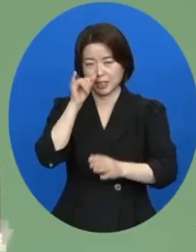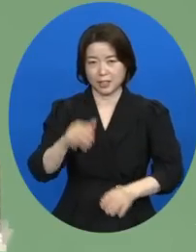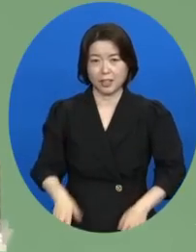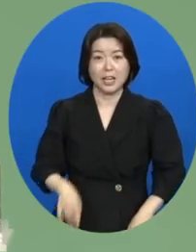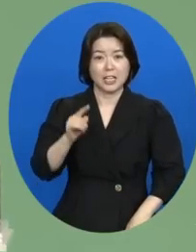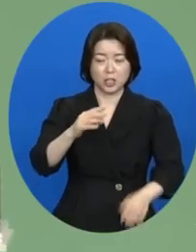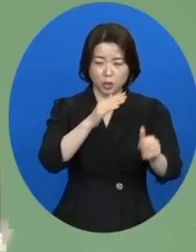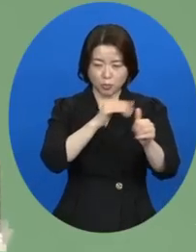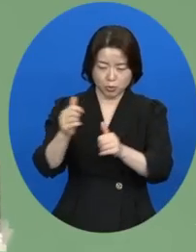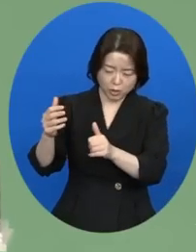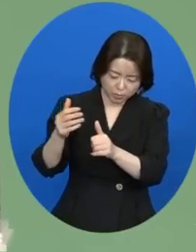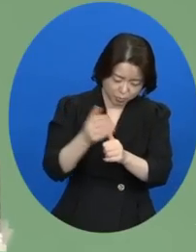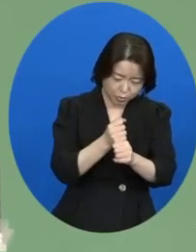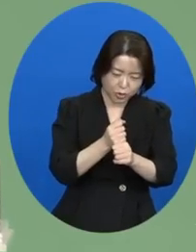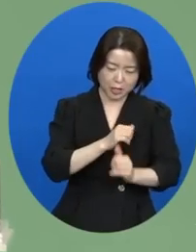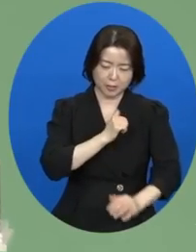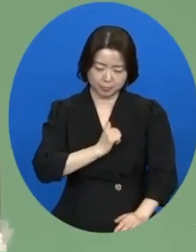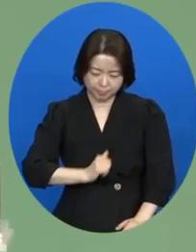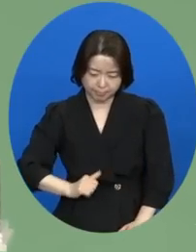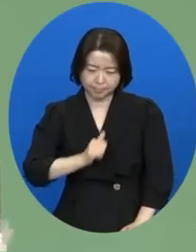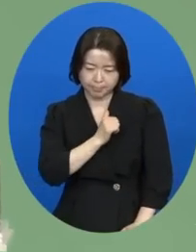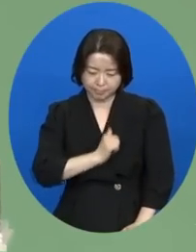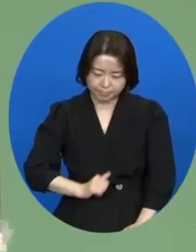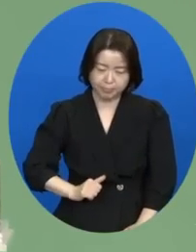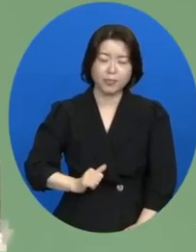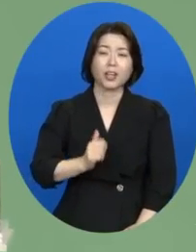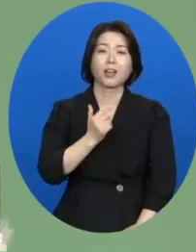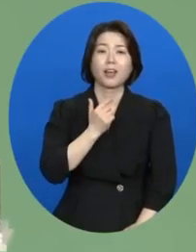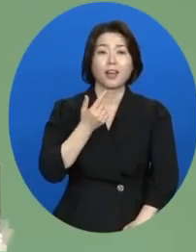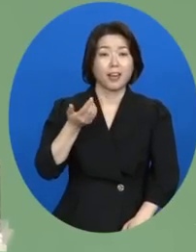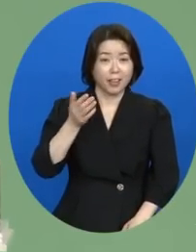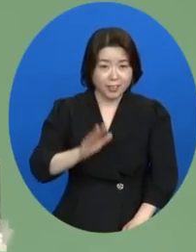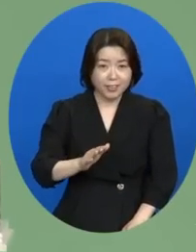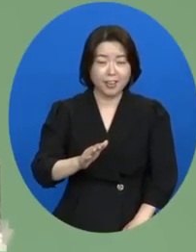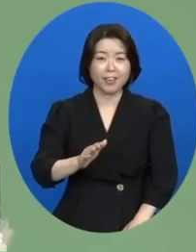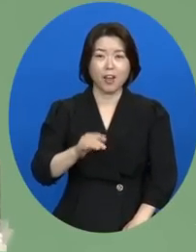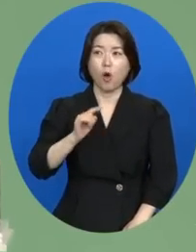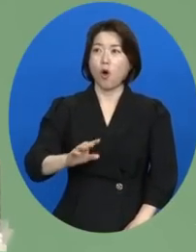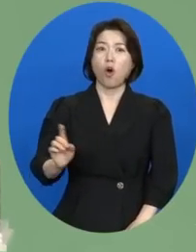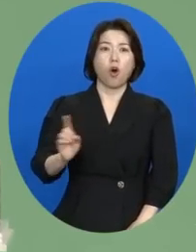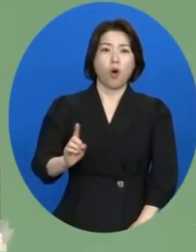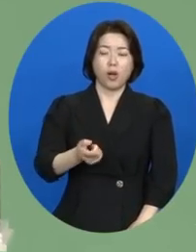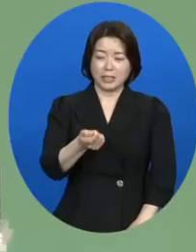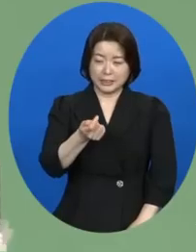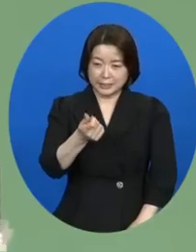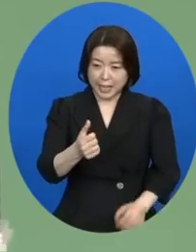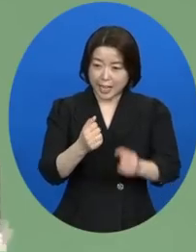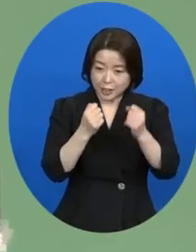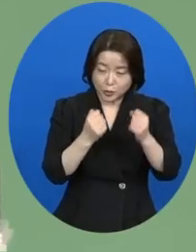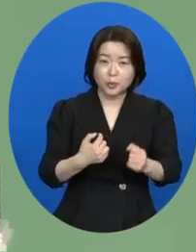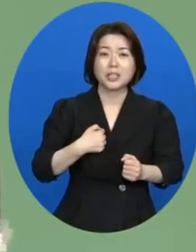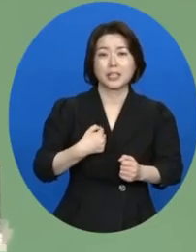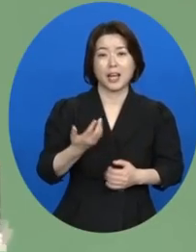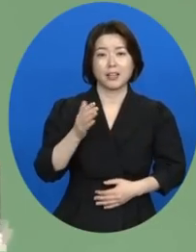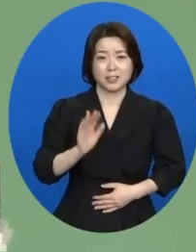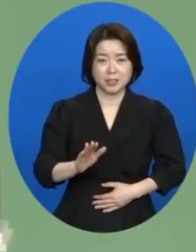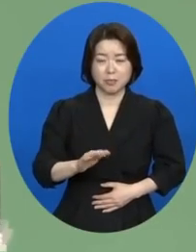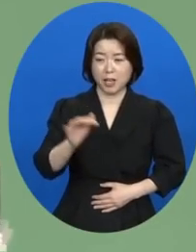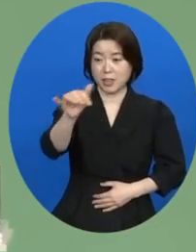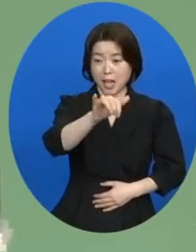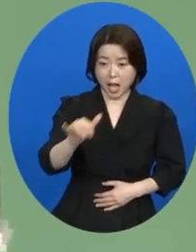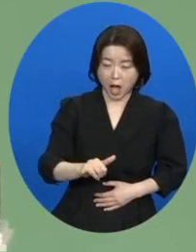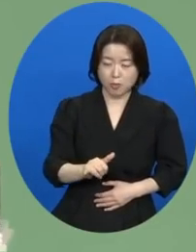부르심을 붙잡고 견디고 참아내었더니 아주 작은 존재이지만